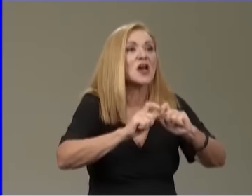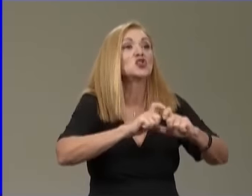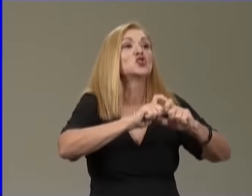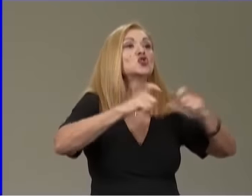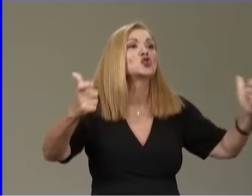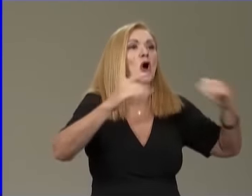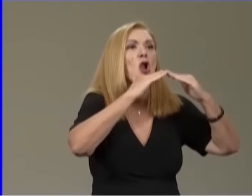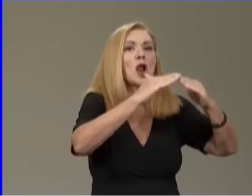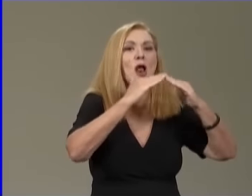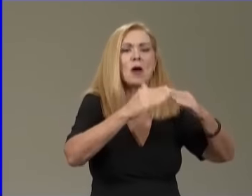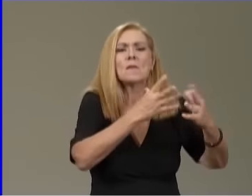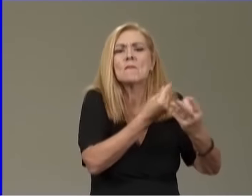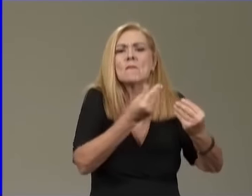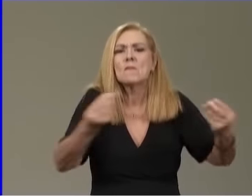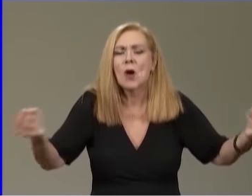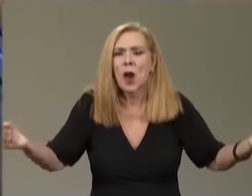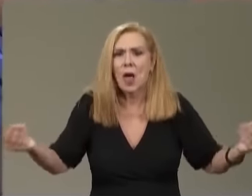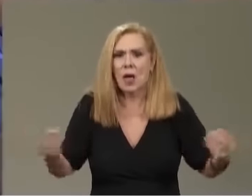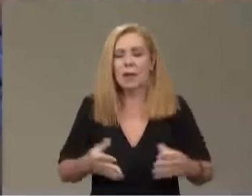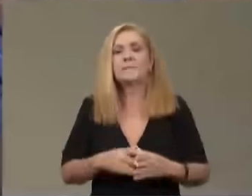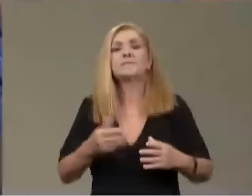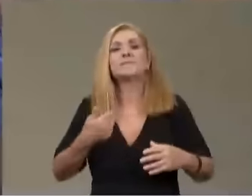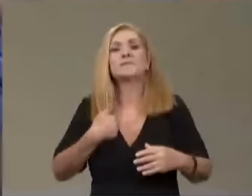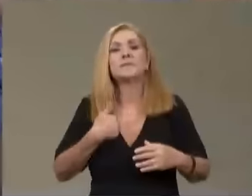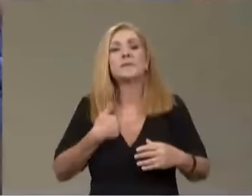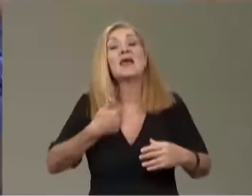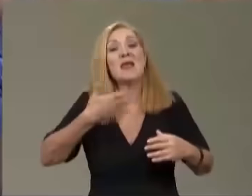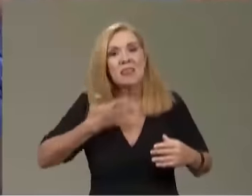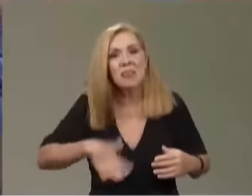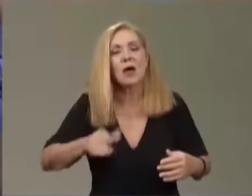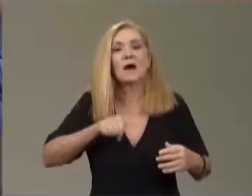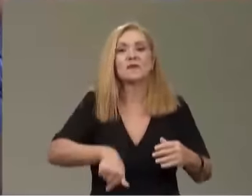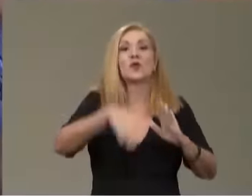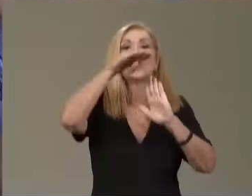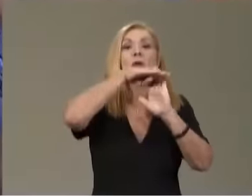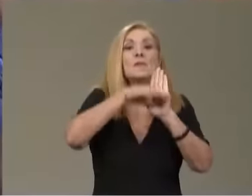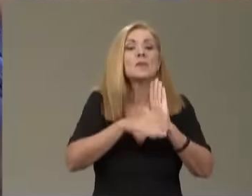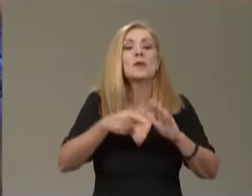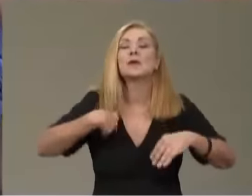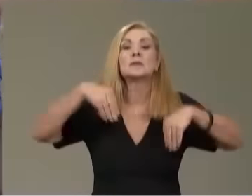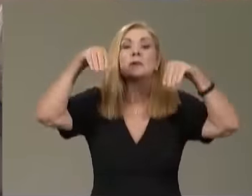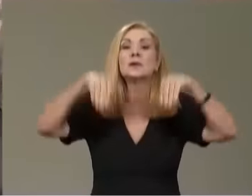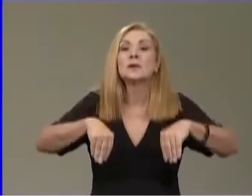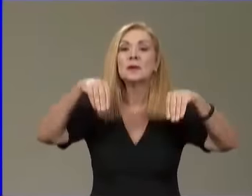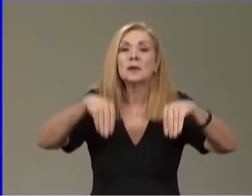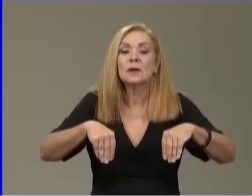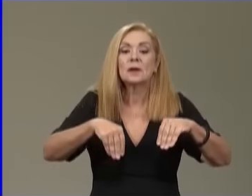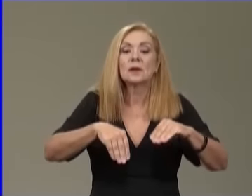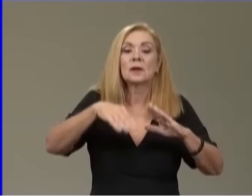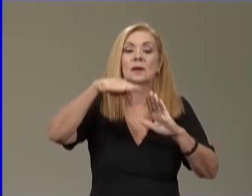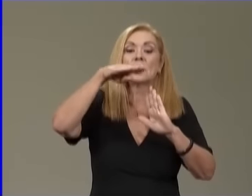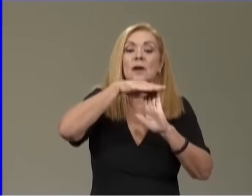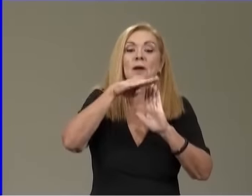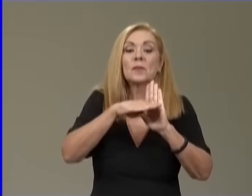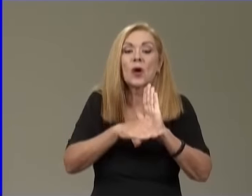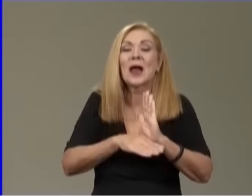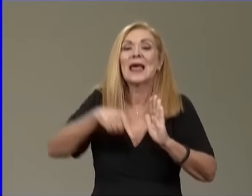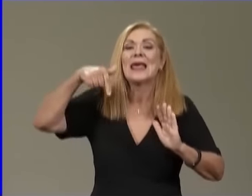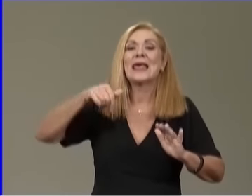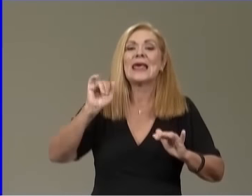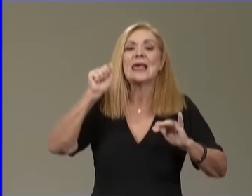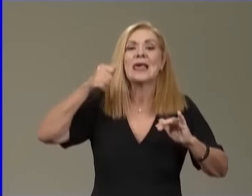σχολείων. Και θα ήθελα αυτό το πρόγραμμα να το ονομάσουμε πρόγραμμα Μαριέτας Γιαννάκου για να